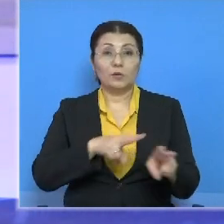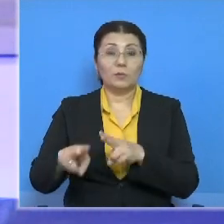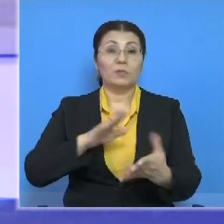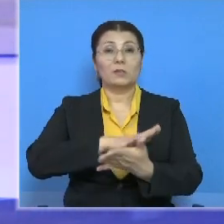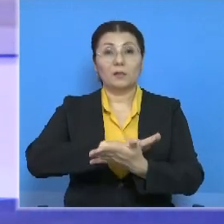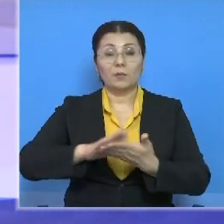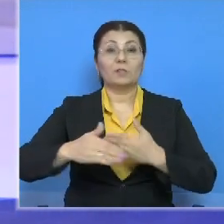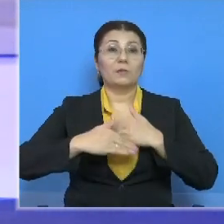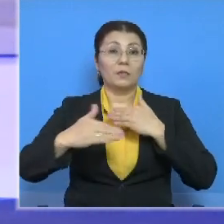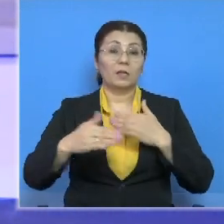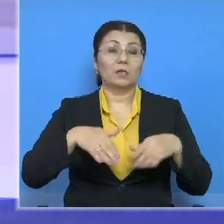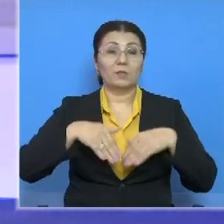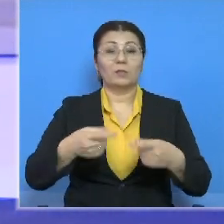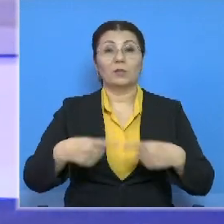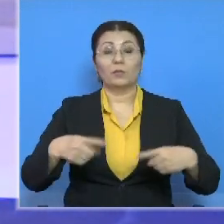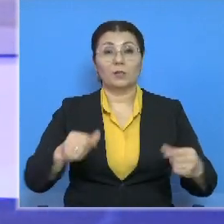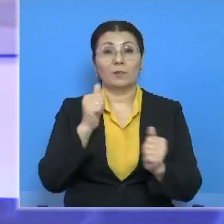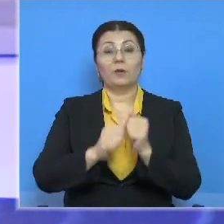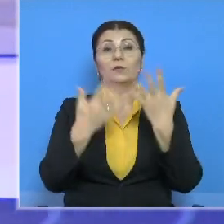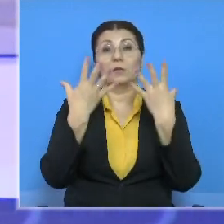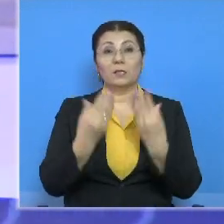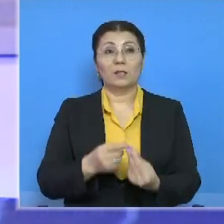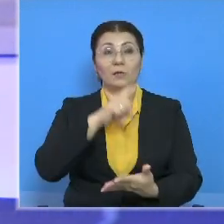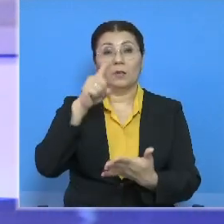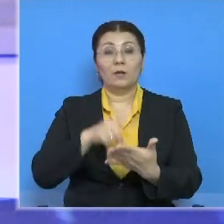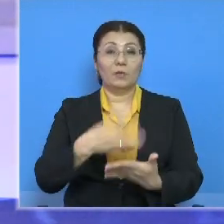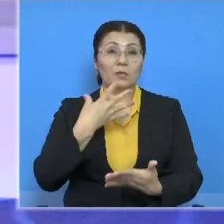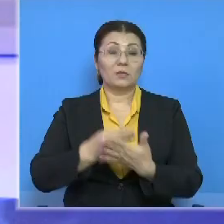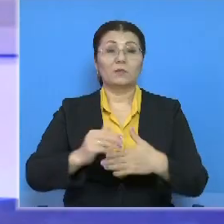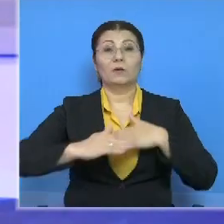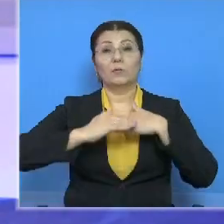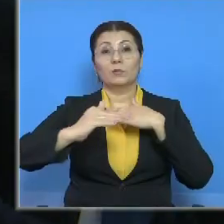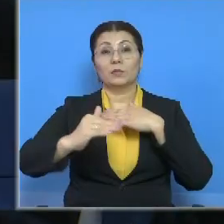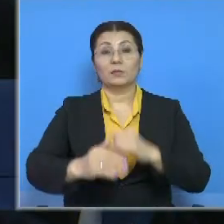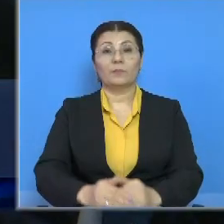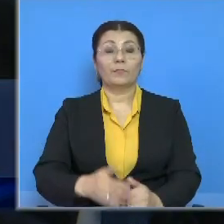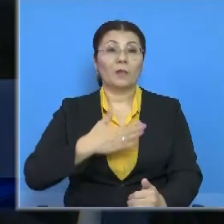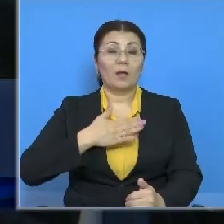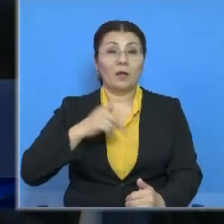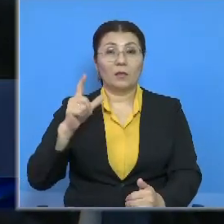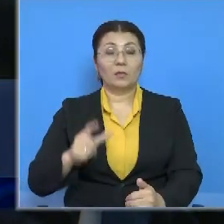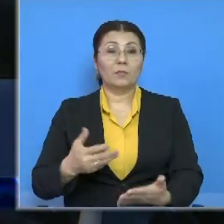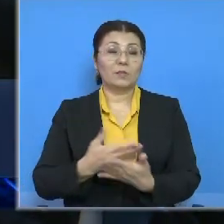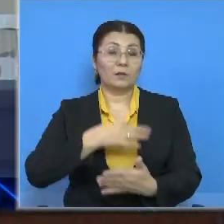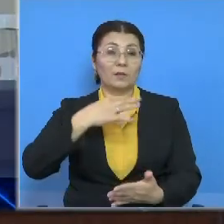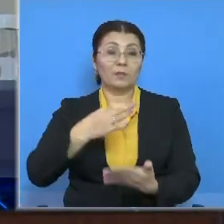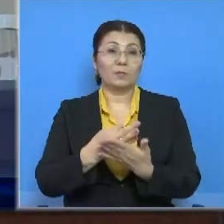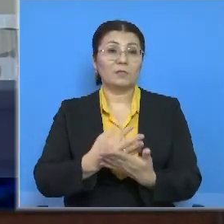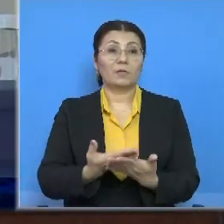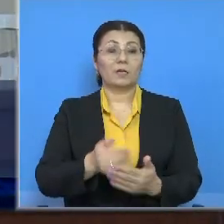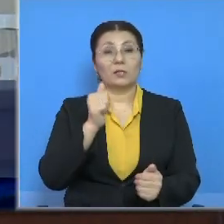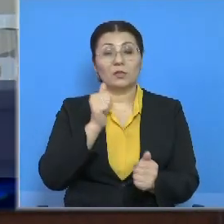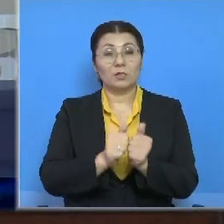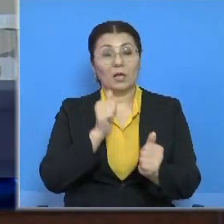санитарной очисткой и решением других повседневных вопросов на своем участке. Активисты кругов отметили, что, к сожалению,